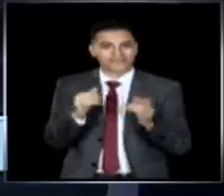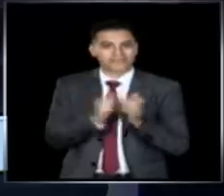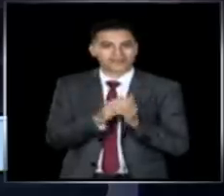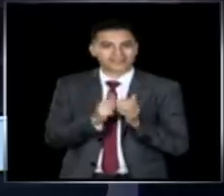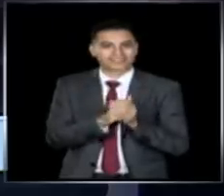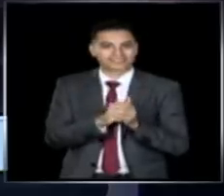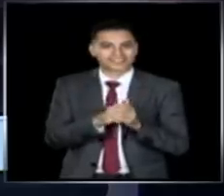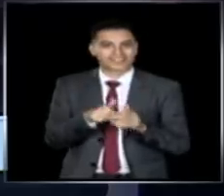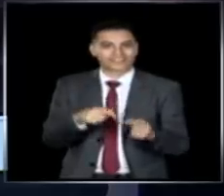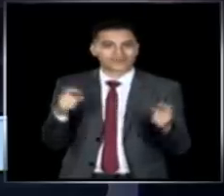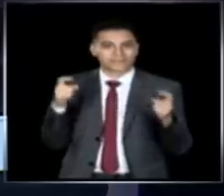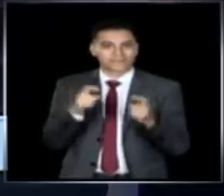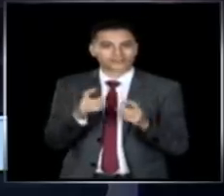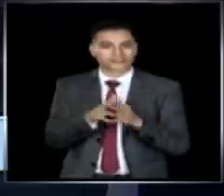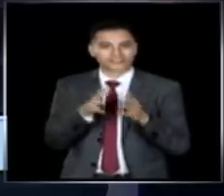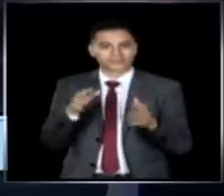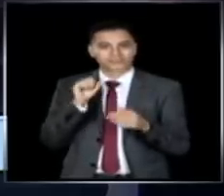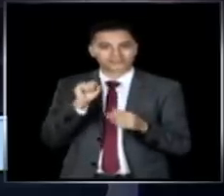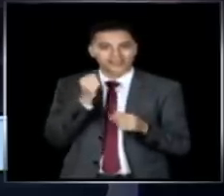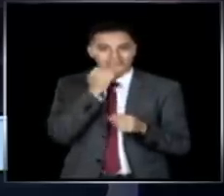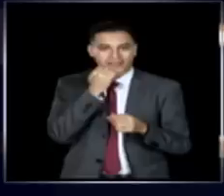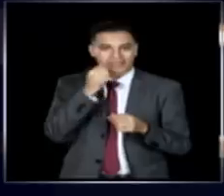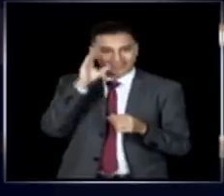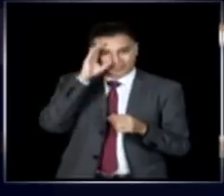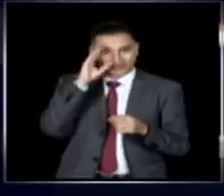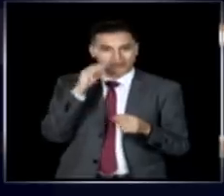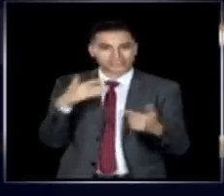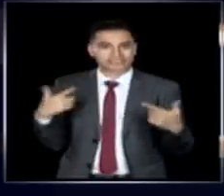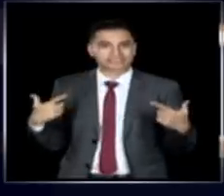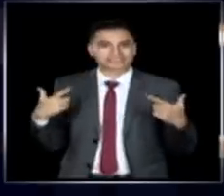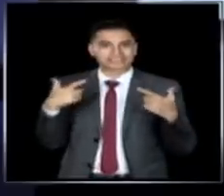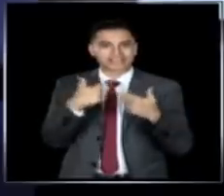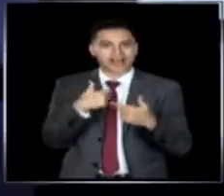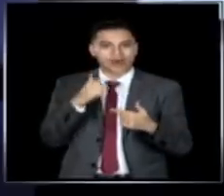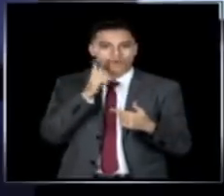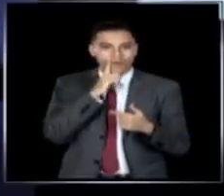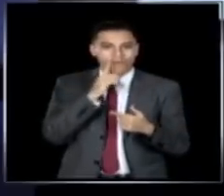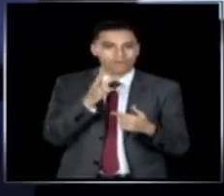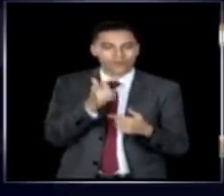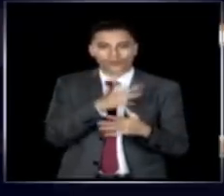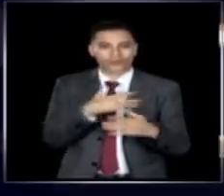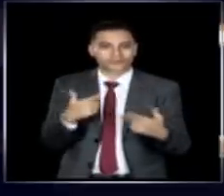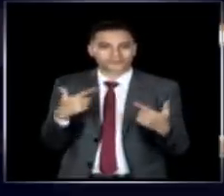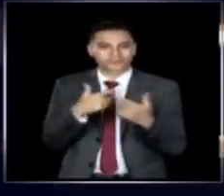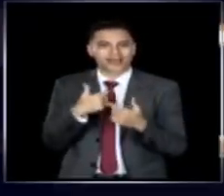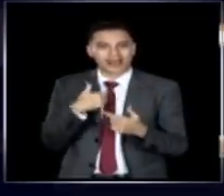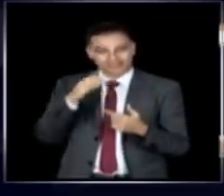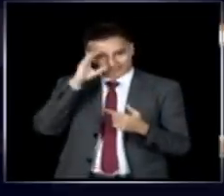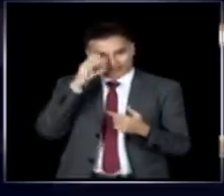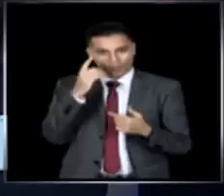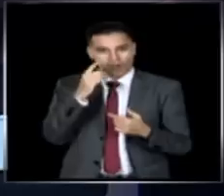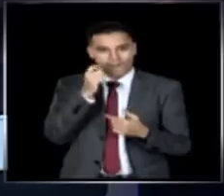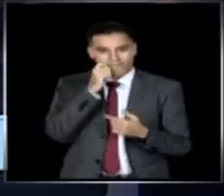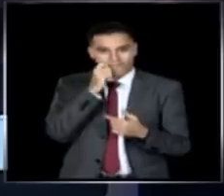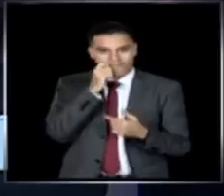يا نهار ابيض، في ماتشات القمه بجد احنا بيتنا بيكون ساحه قتال. اخواتي كمان اهلاويين متعصبين. انت الزملكاويه الوحيده في البيت؟ اه، بابا